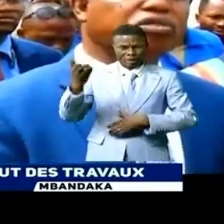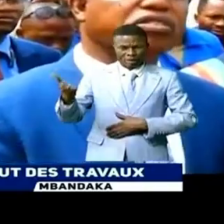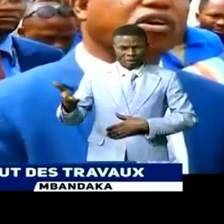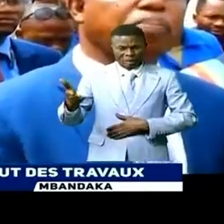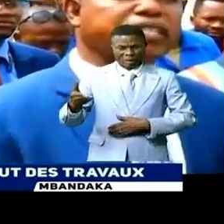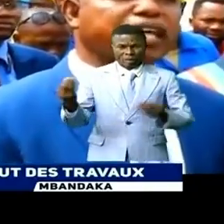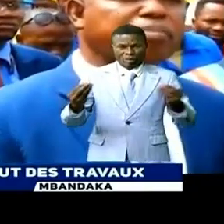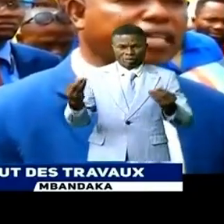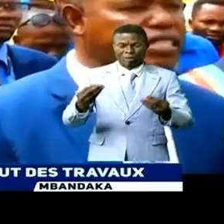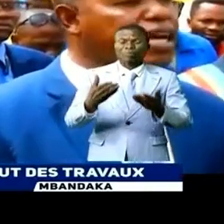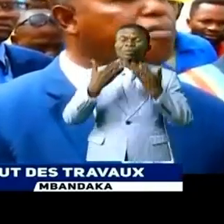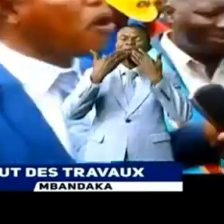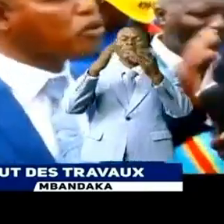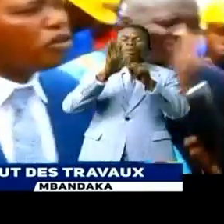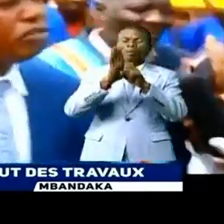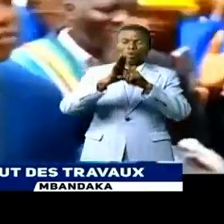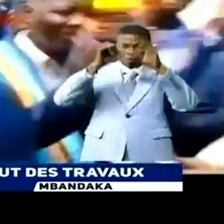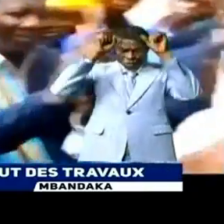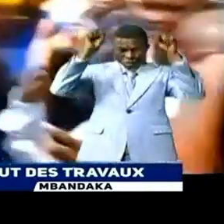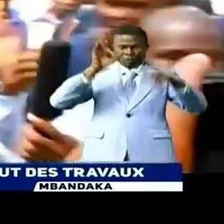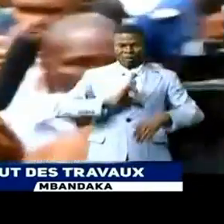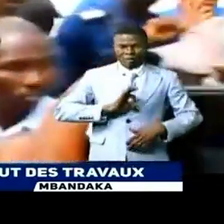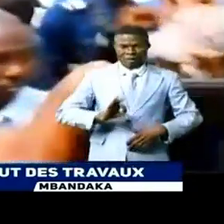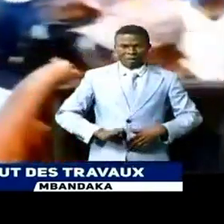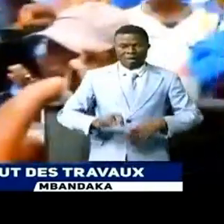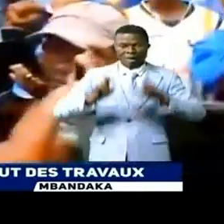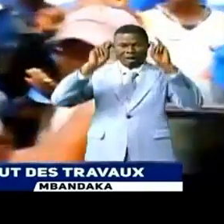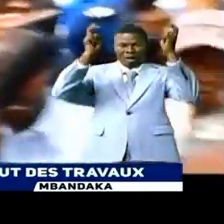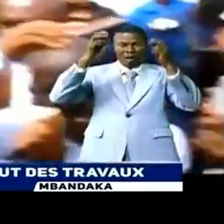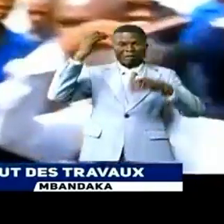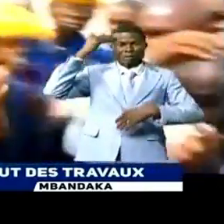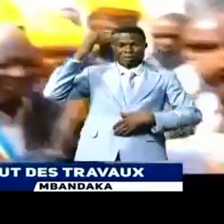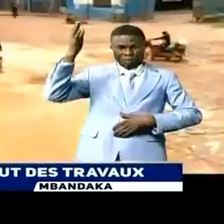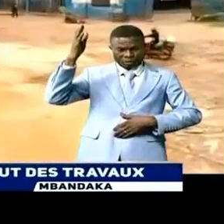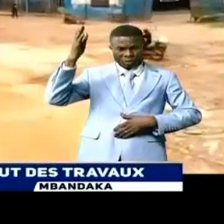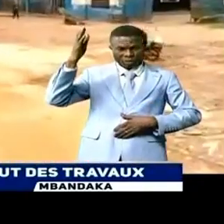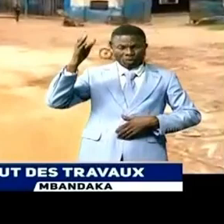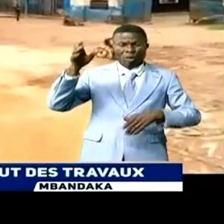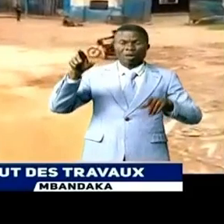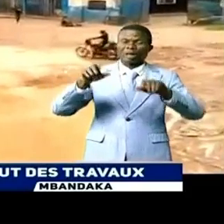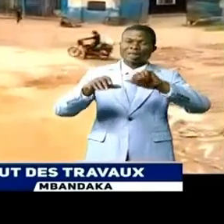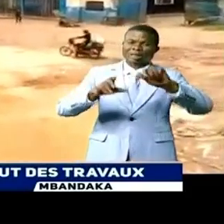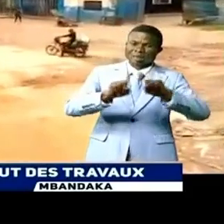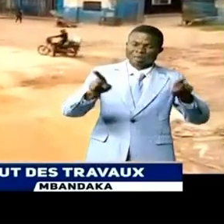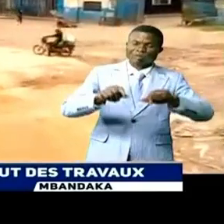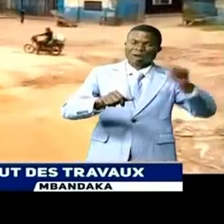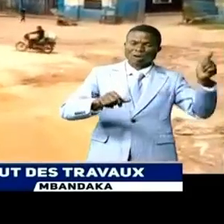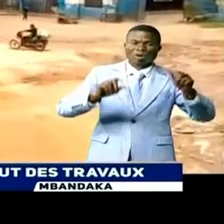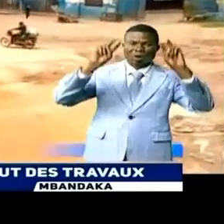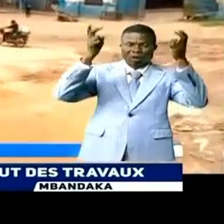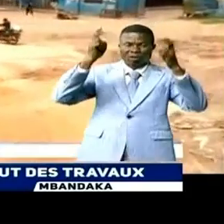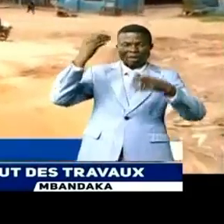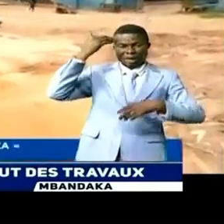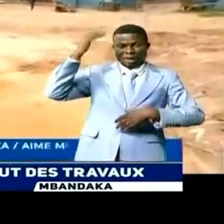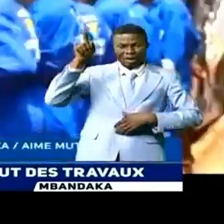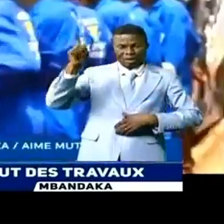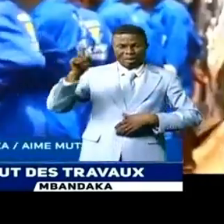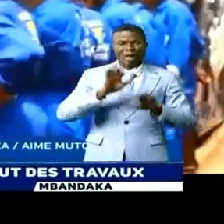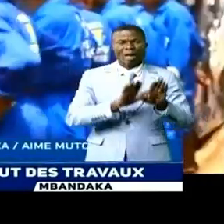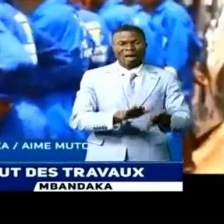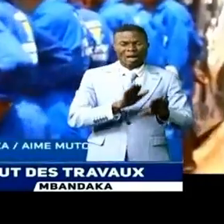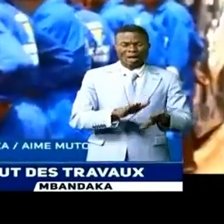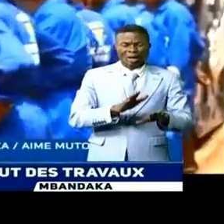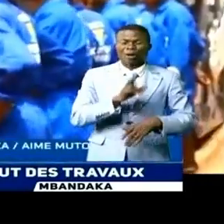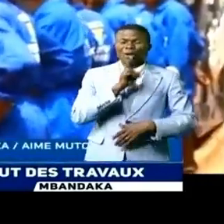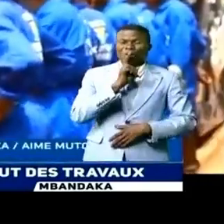arosa professeur merci notons que la ville de banda cas à l'instar des autres villes du grand équateur attend fiévreusement